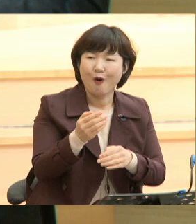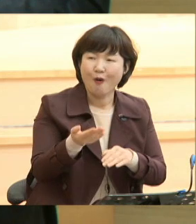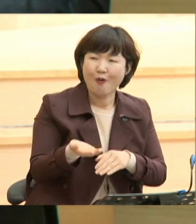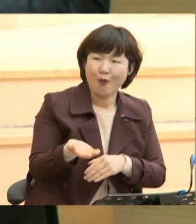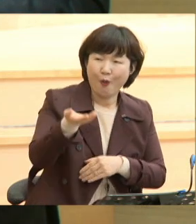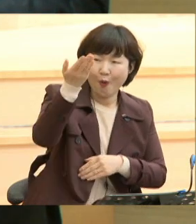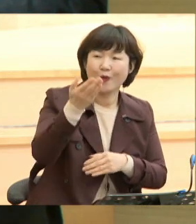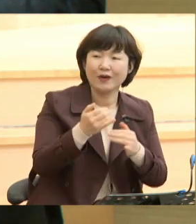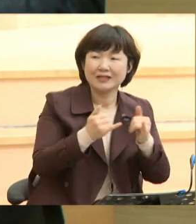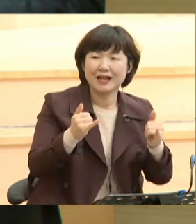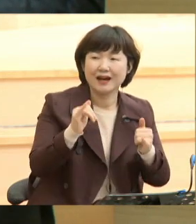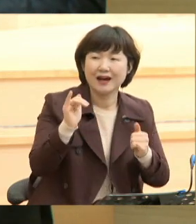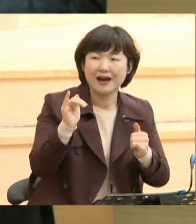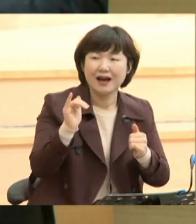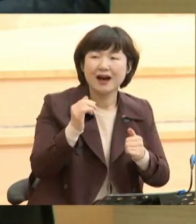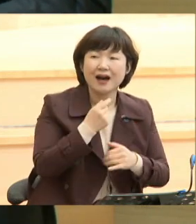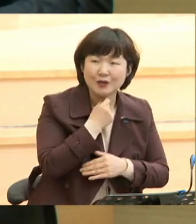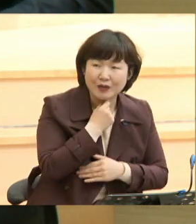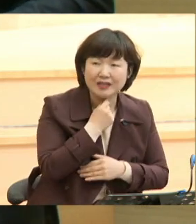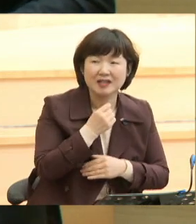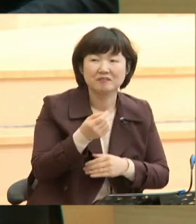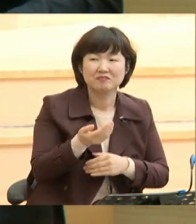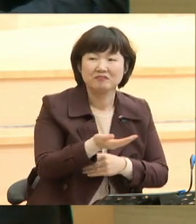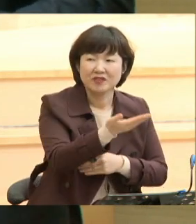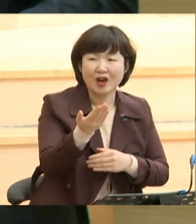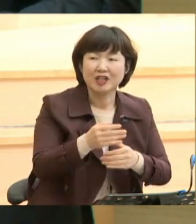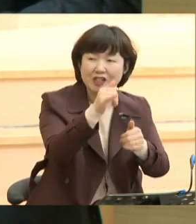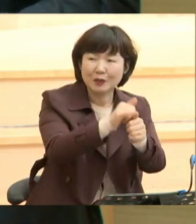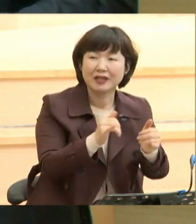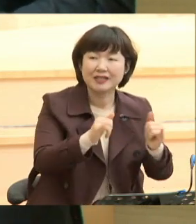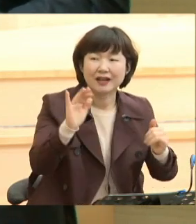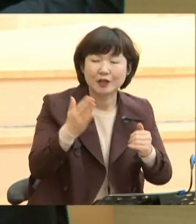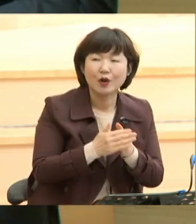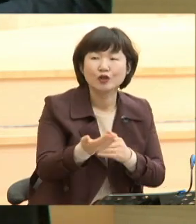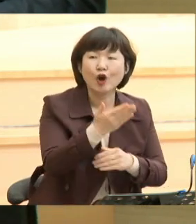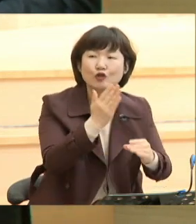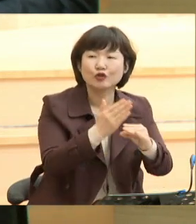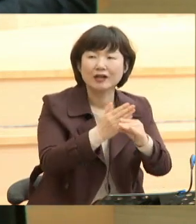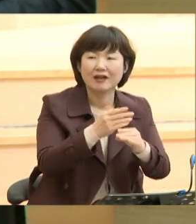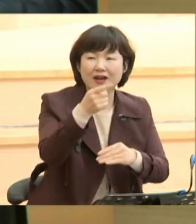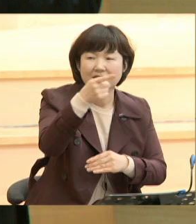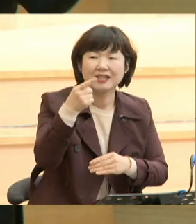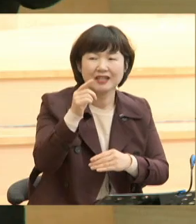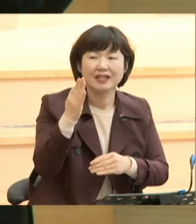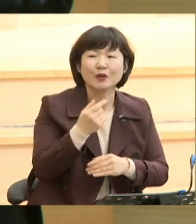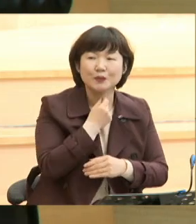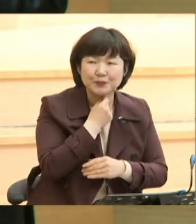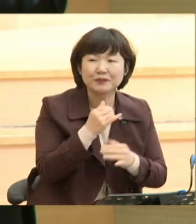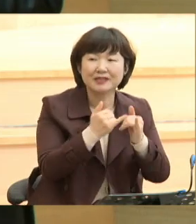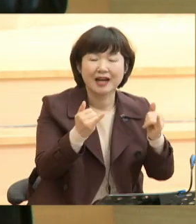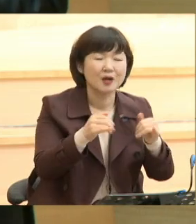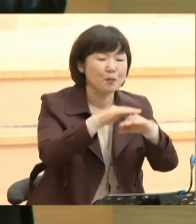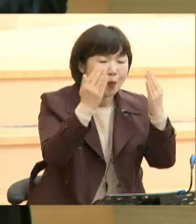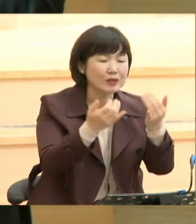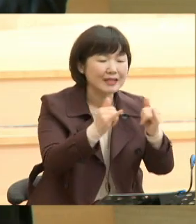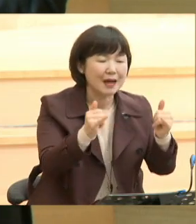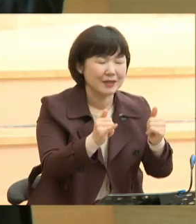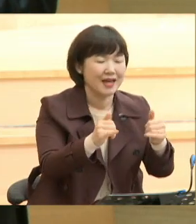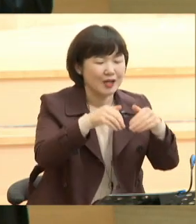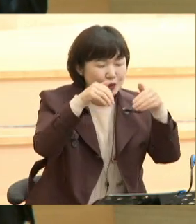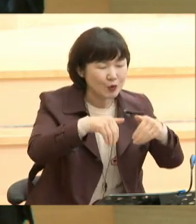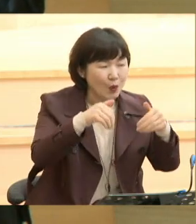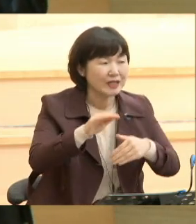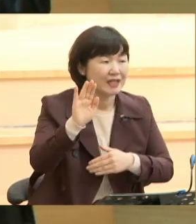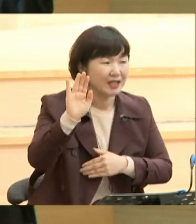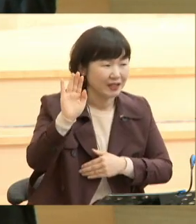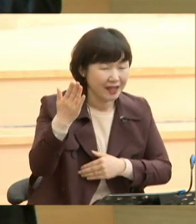자는 너희를 섬기는 자가 되고 너희 중에 누구든지 으뜸이 되고자 하는 자는 모든 사람의 종이 되어야 하리라